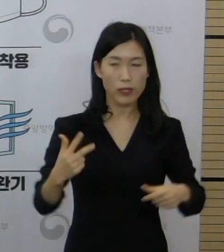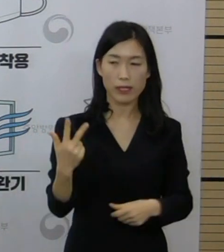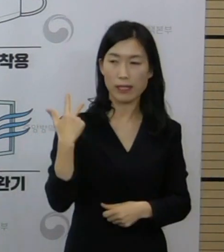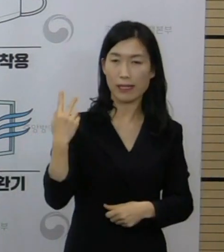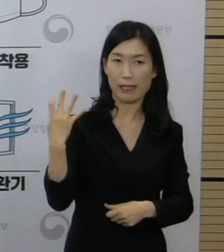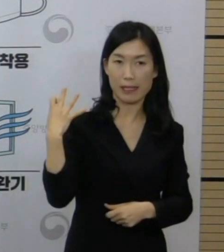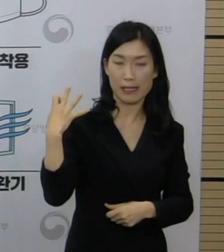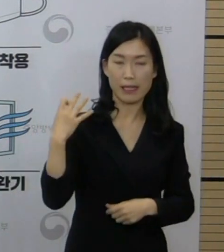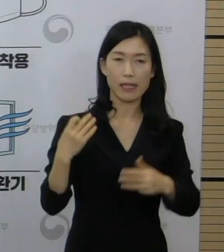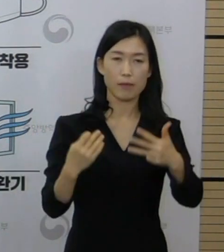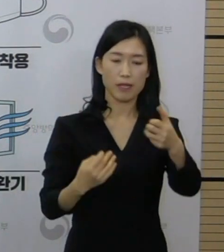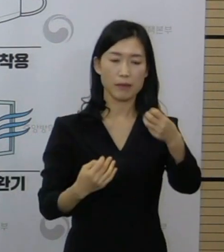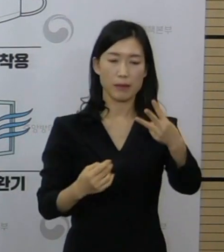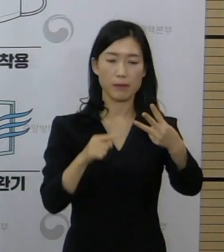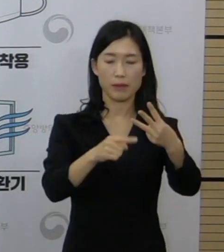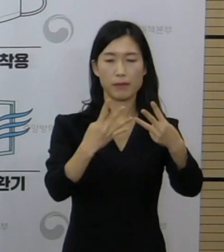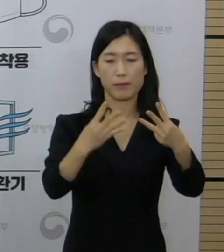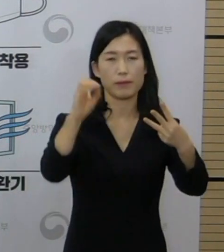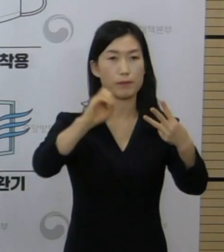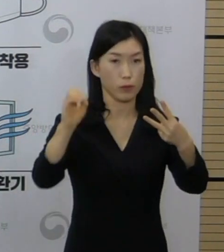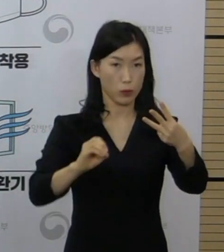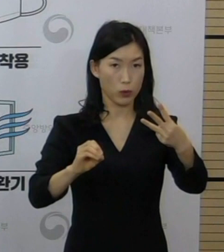전전주의 83.4%에서